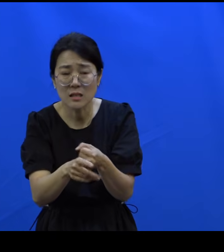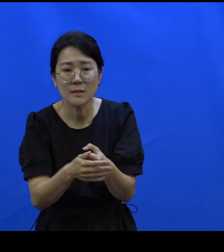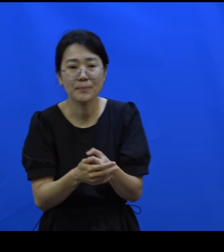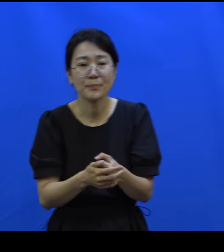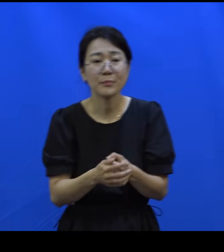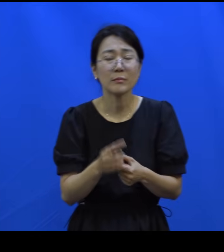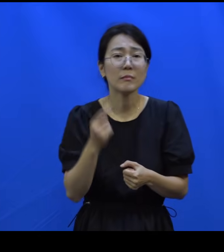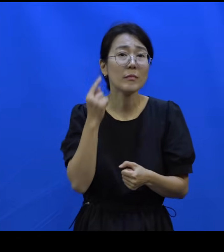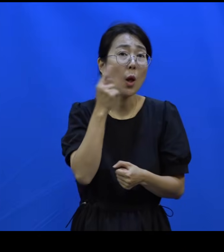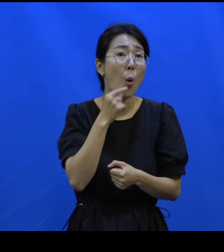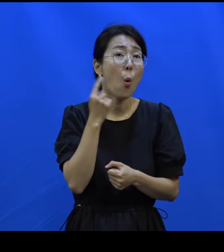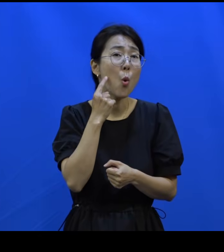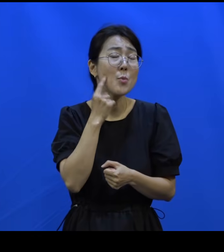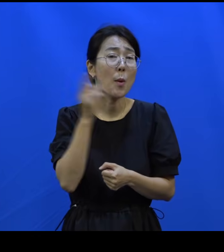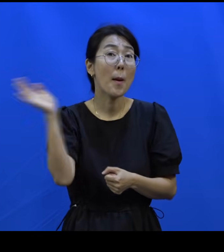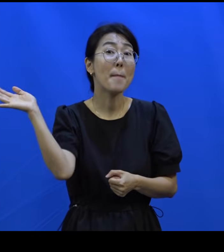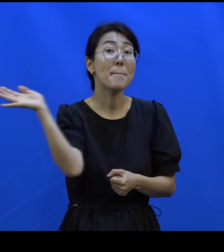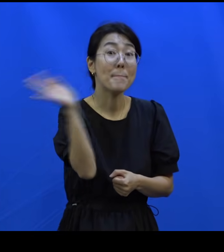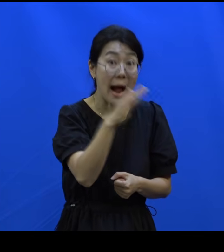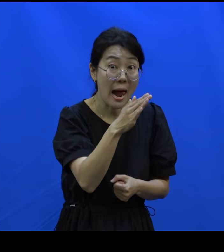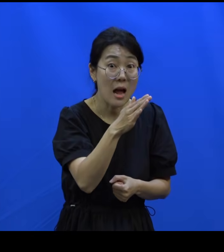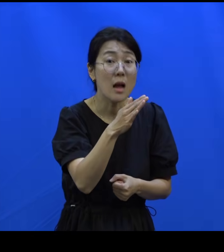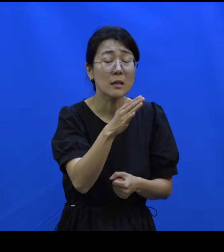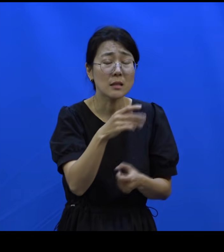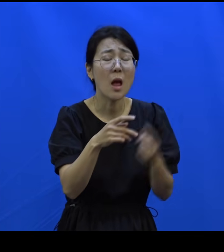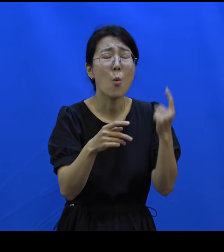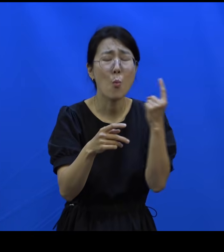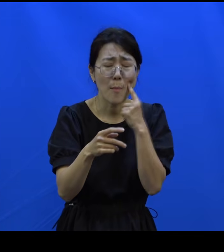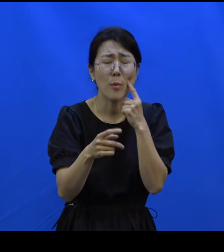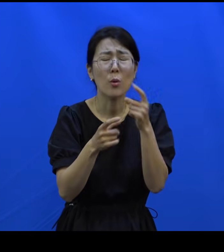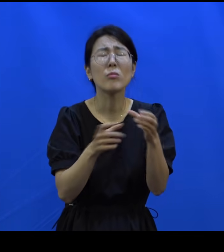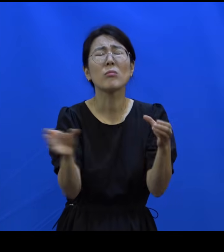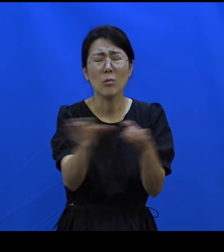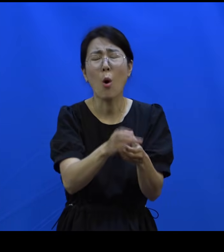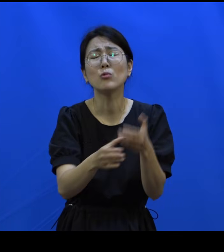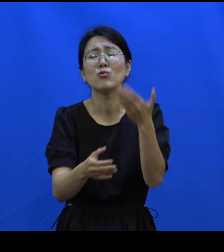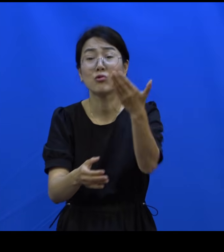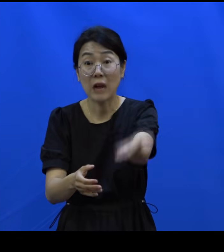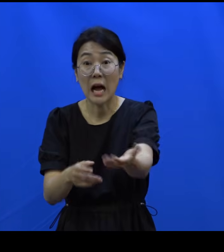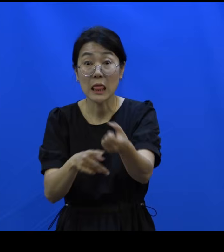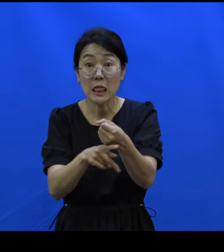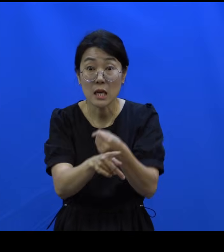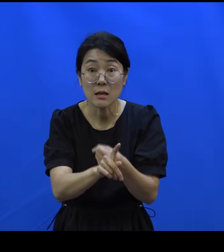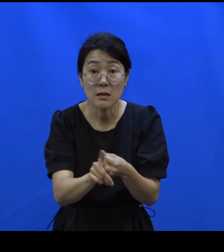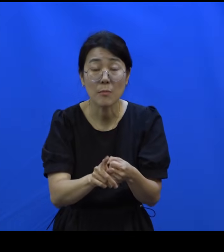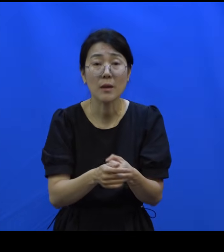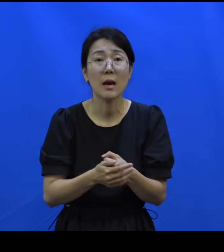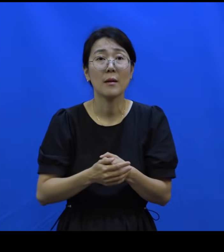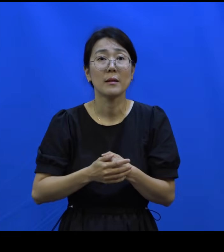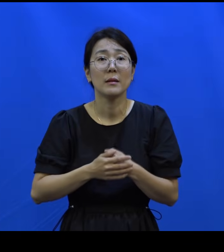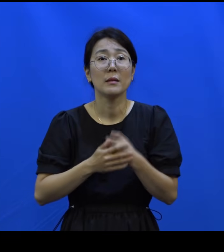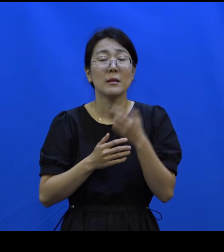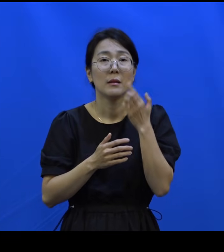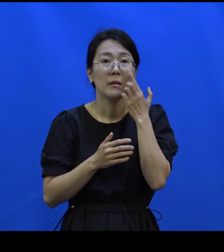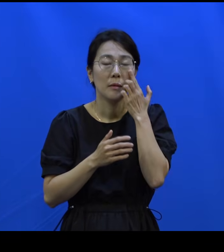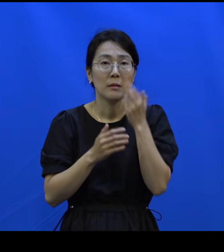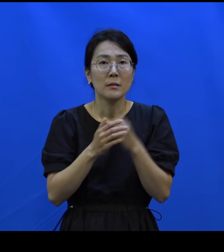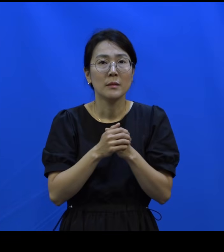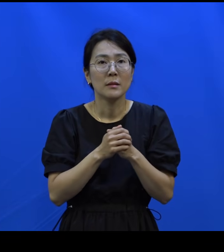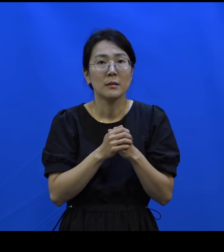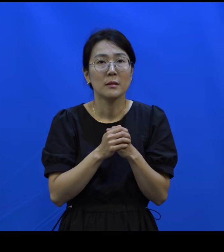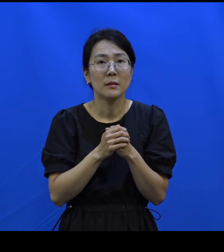내 오른편 뺨을 치거든 왼편도 돌려대라. 자, 이 말씀에 우리가 늘 좀